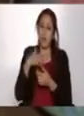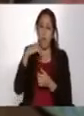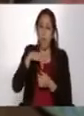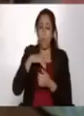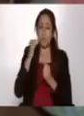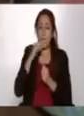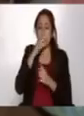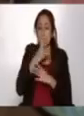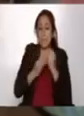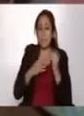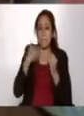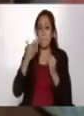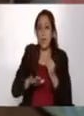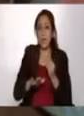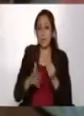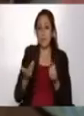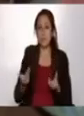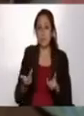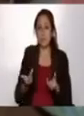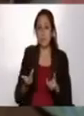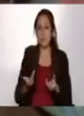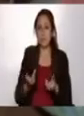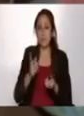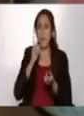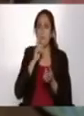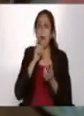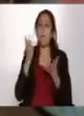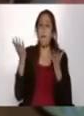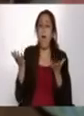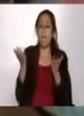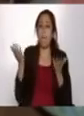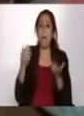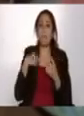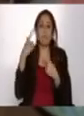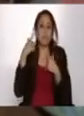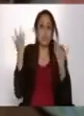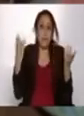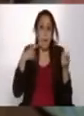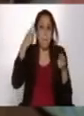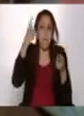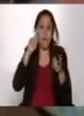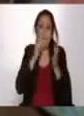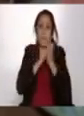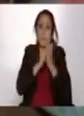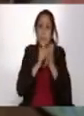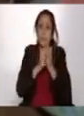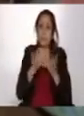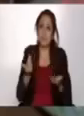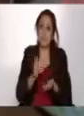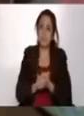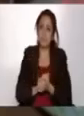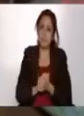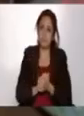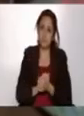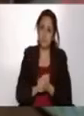ان بنتك كده واحد متهجم على رقبتها وتقول حقني يا ماما وانا ما سمعتش الصوت ايه. لما تيجي تبص تلاقي بنتك ثلاث